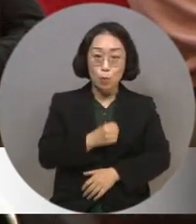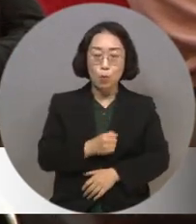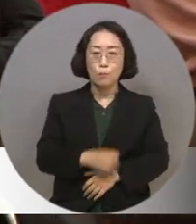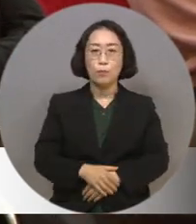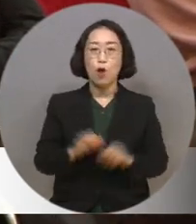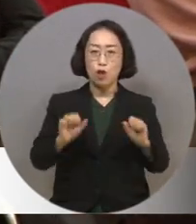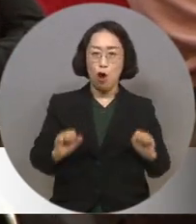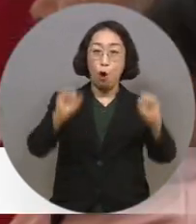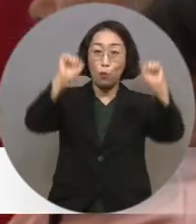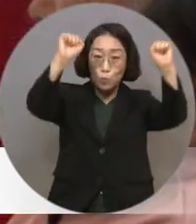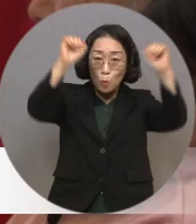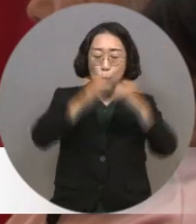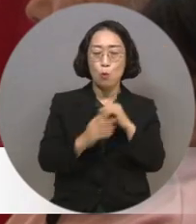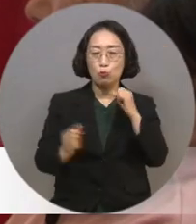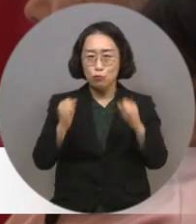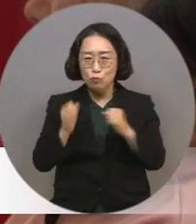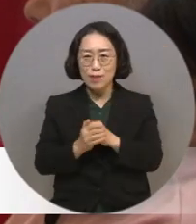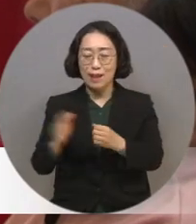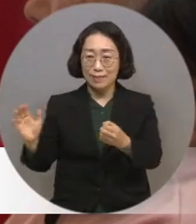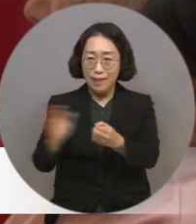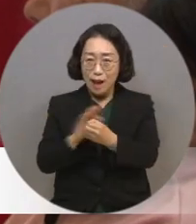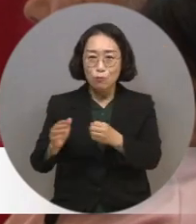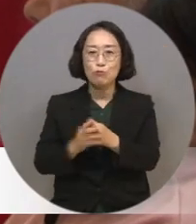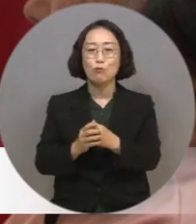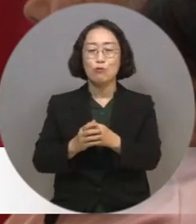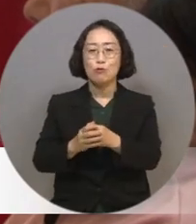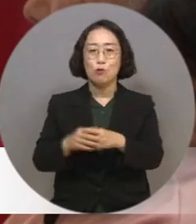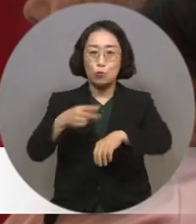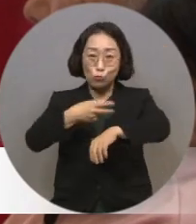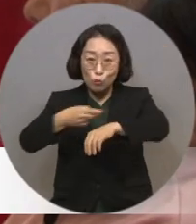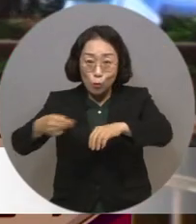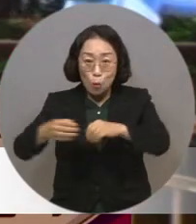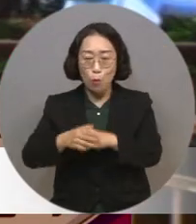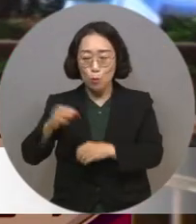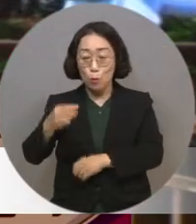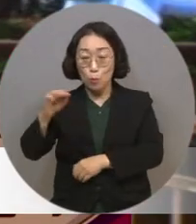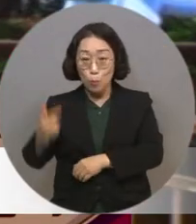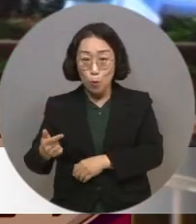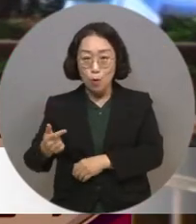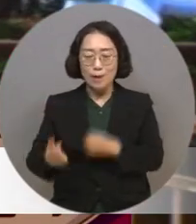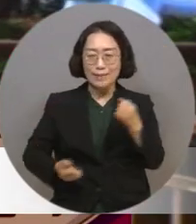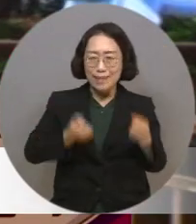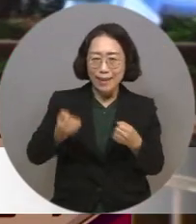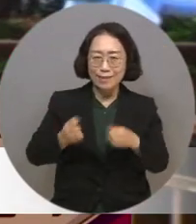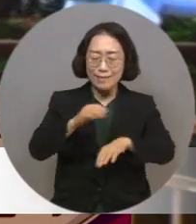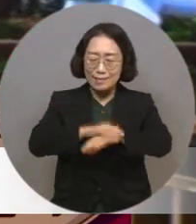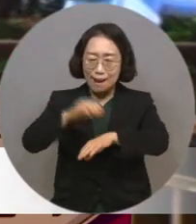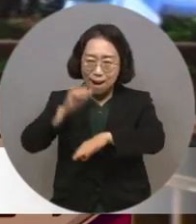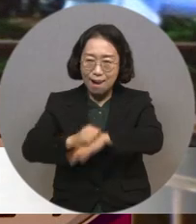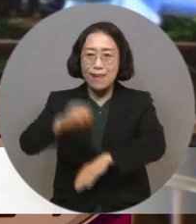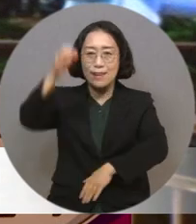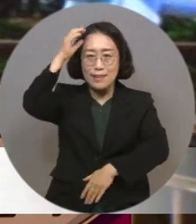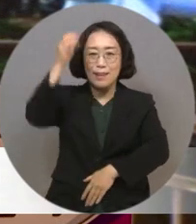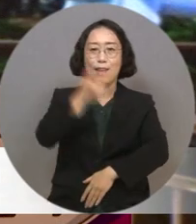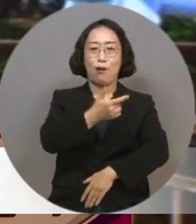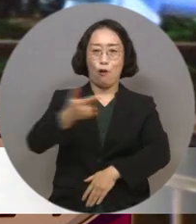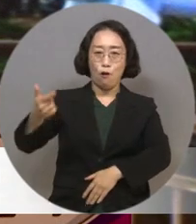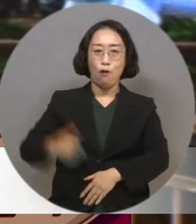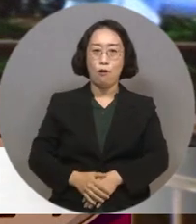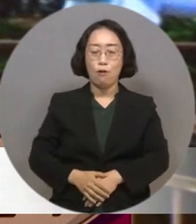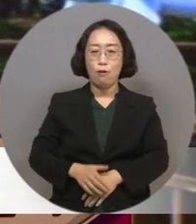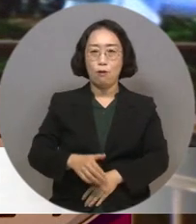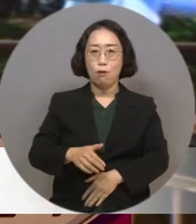육상, 탁구, 수영, 론볼, 사이클 등의 종목이 선전할 것으로 기대됩니다.